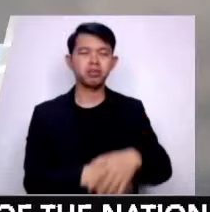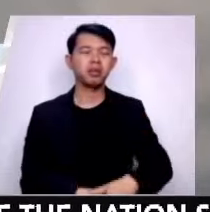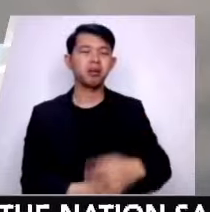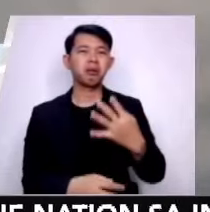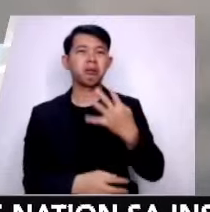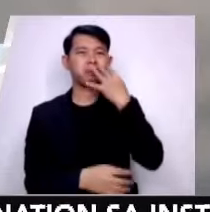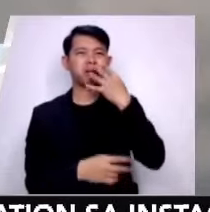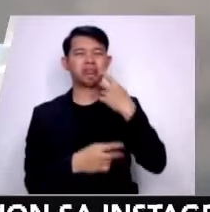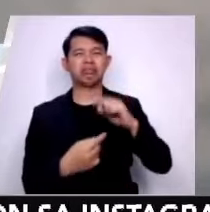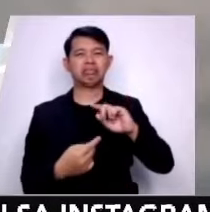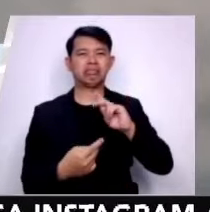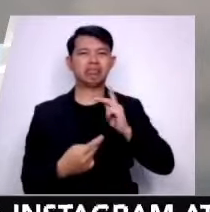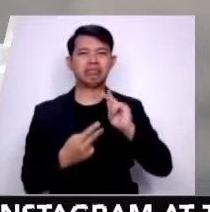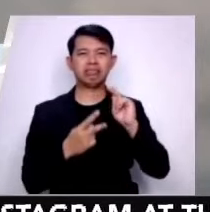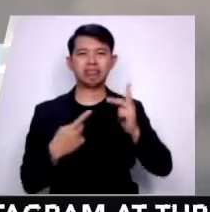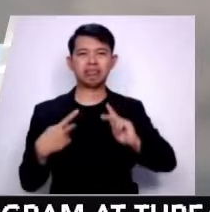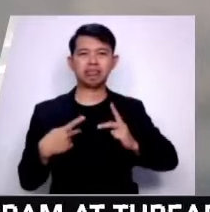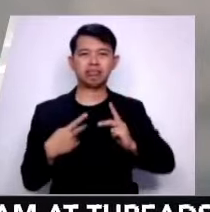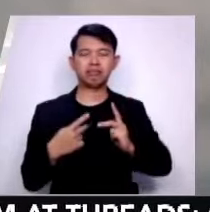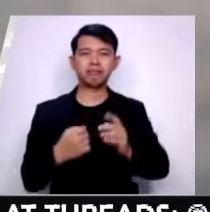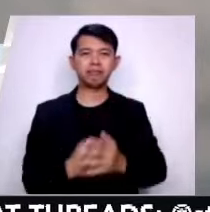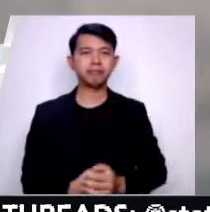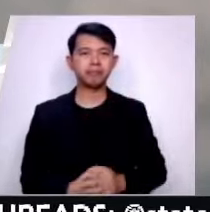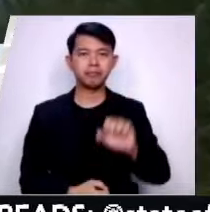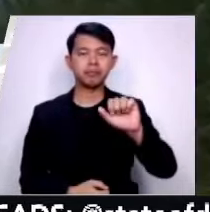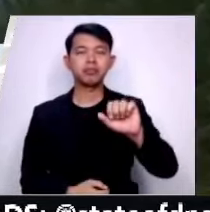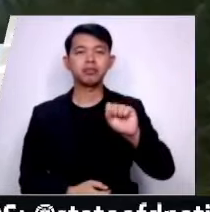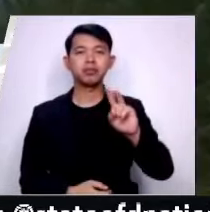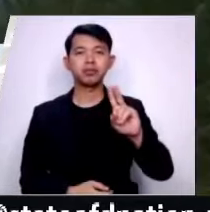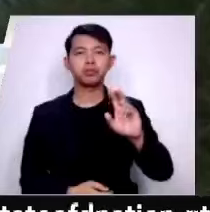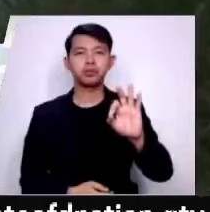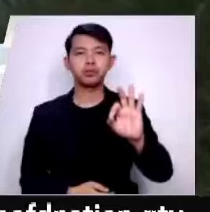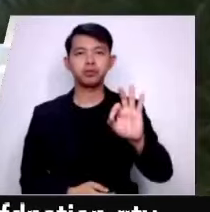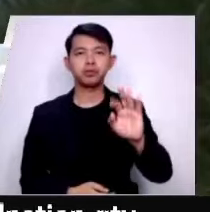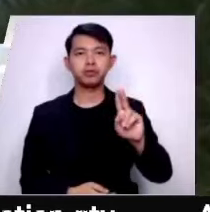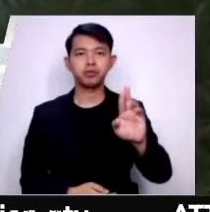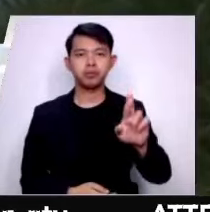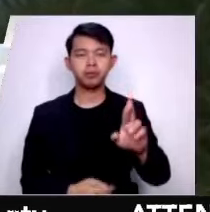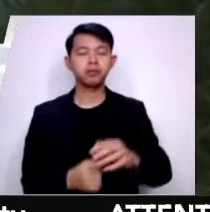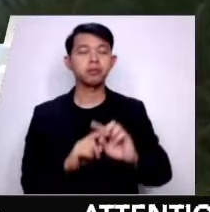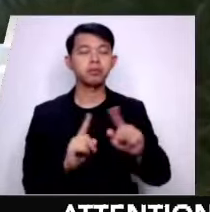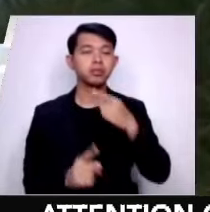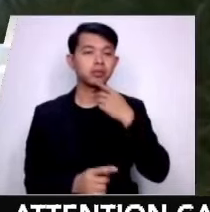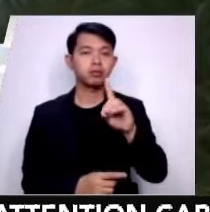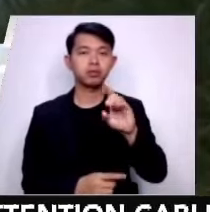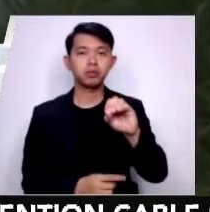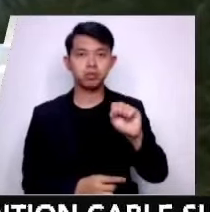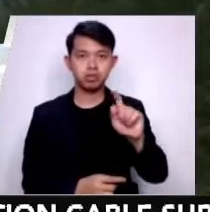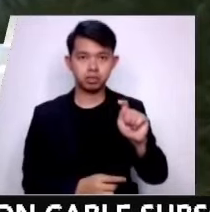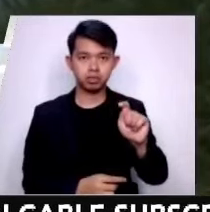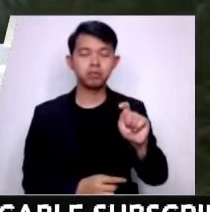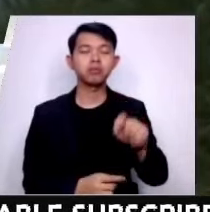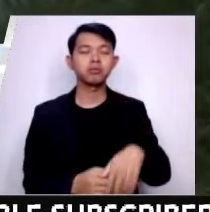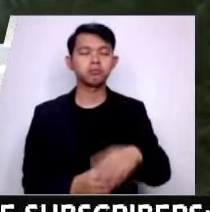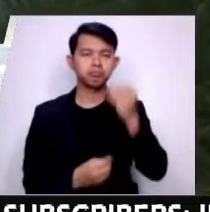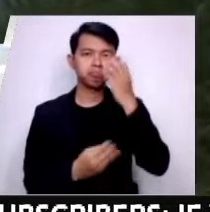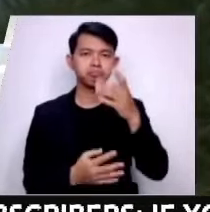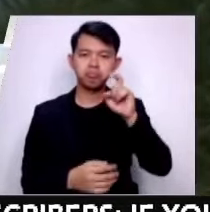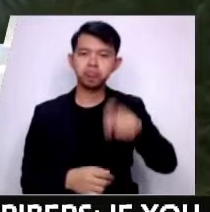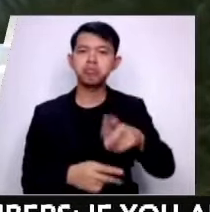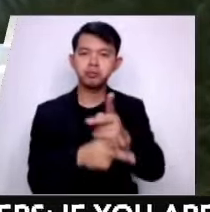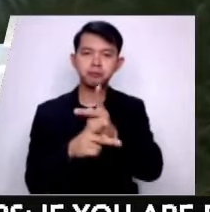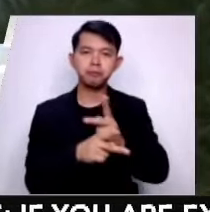danger zone ang barangay arala pero ayon kay do secretary Renato solid kailangan ring mag-ingat ang mga nasa labas